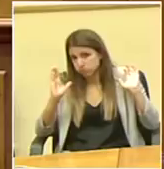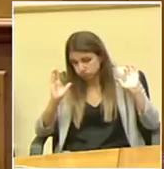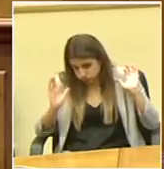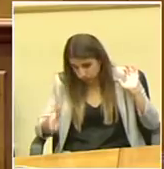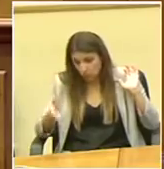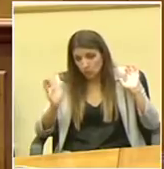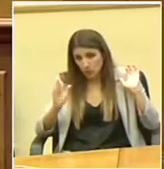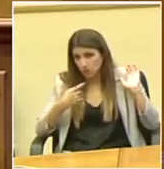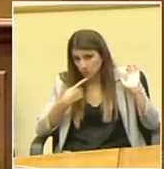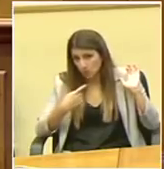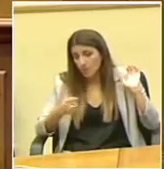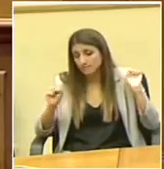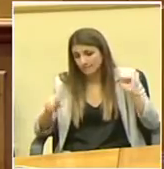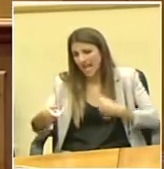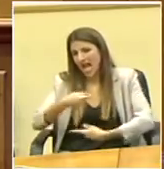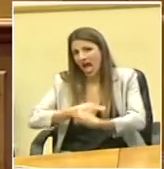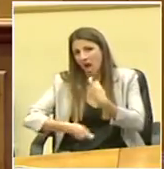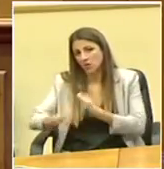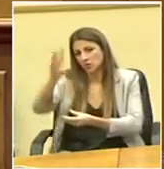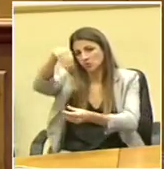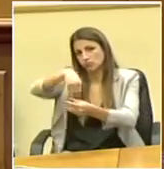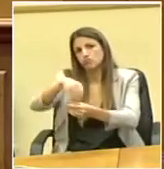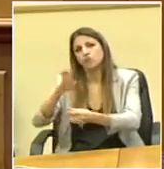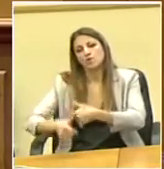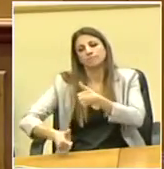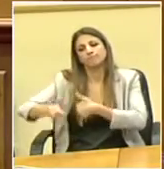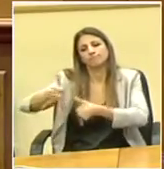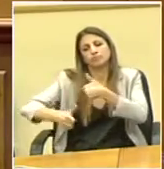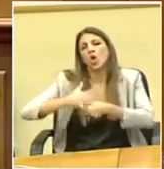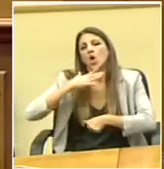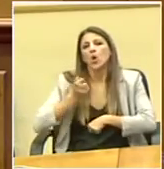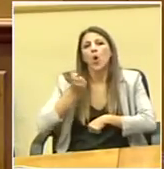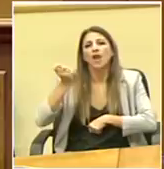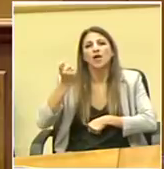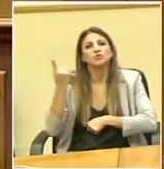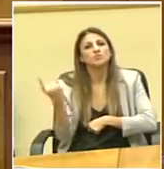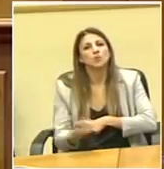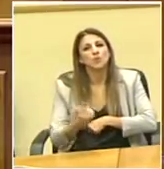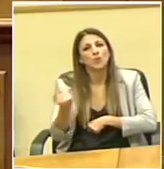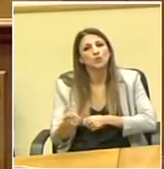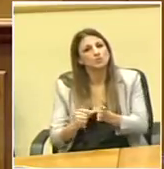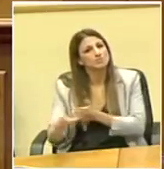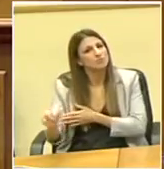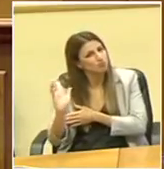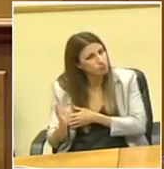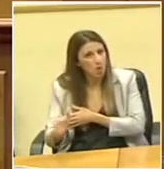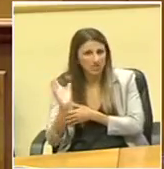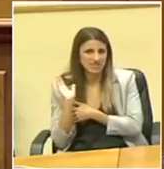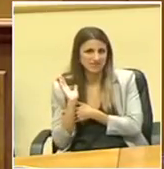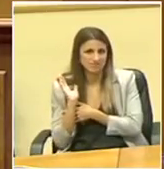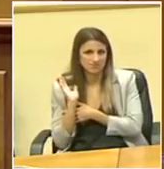θα μπορέσουμε να βγούμε στις αγορές ακριβώς γιατί θα είναι το χρέος βιώσιμο. Δεν είμαι